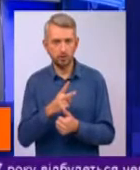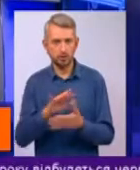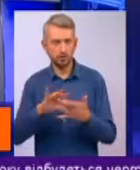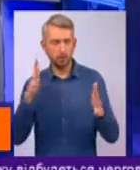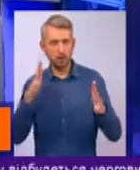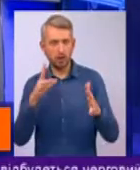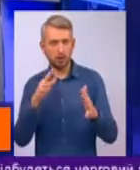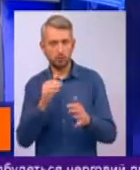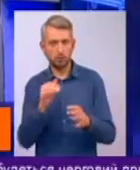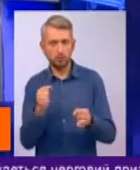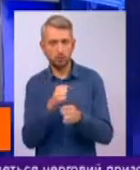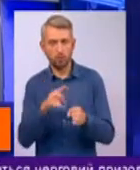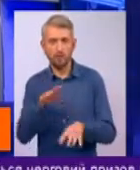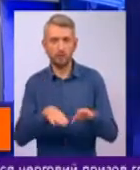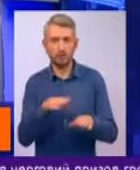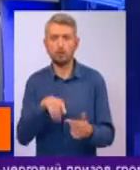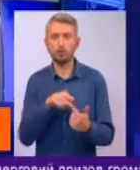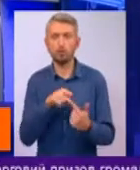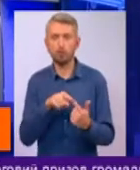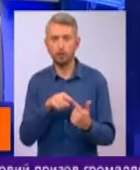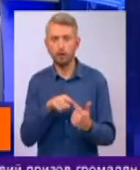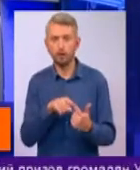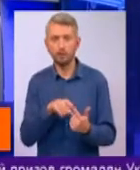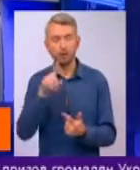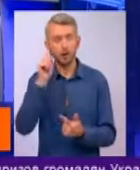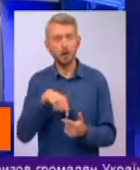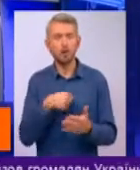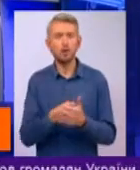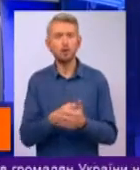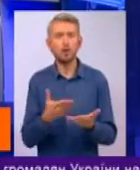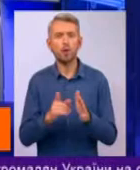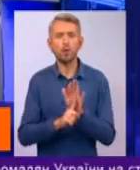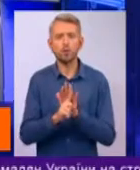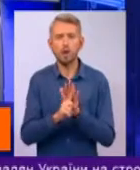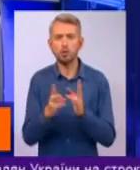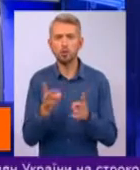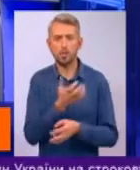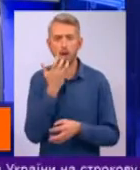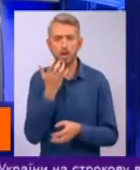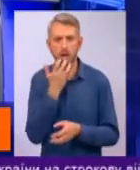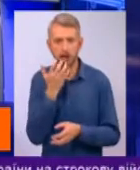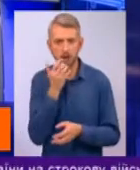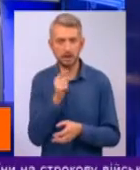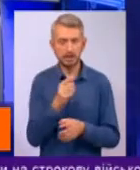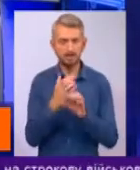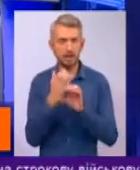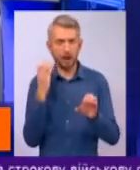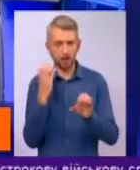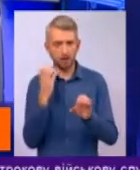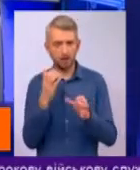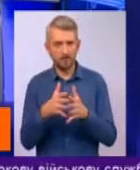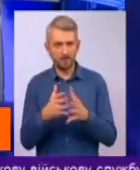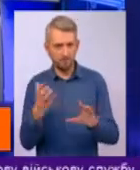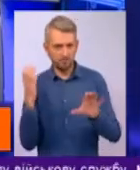бомби безпосередньо на складі. По-друге, знаєте, до якої температури треба нагріти ці снаряди великі,